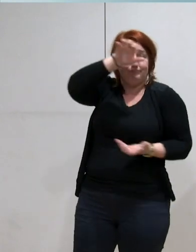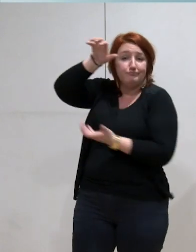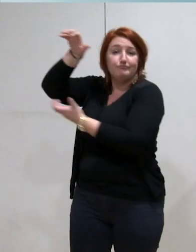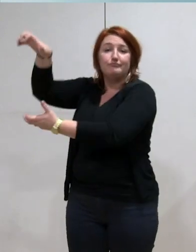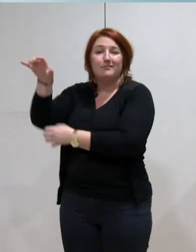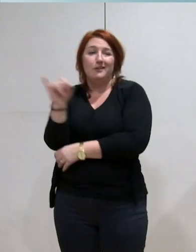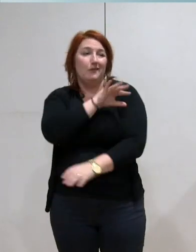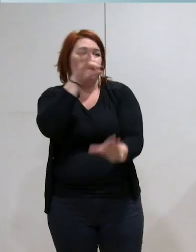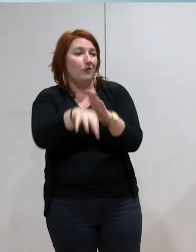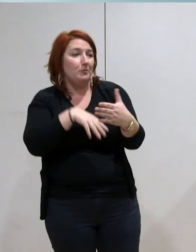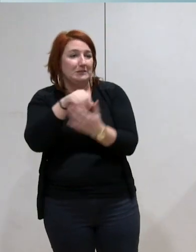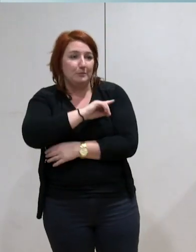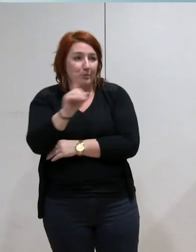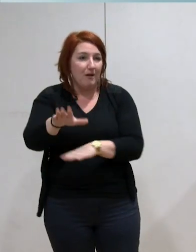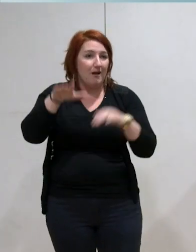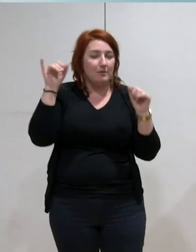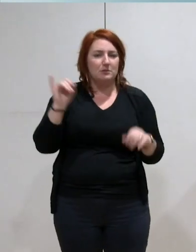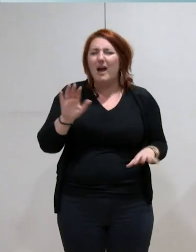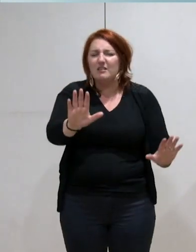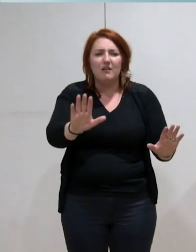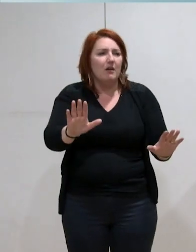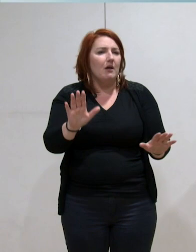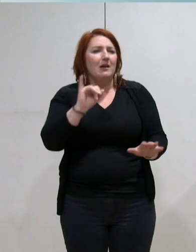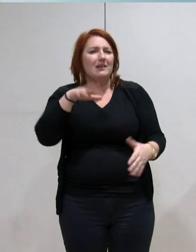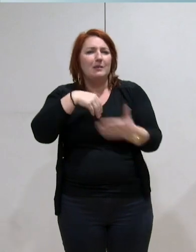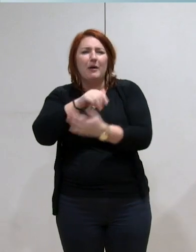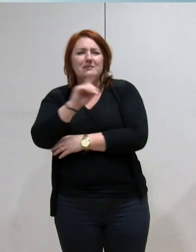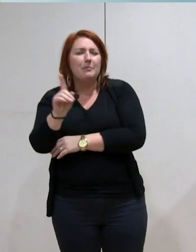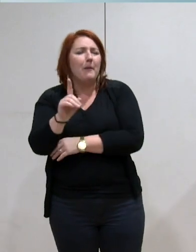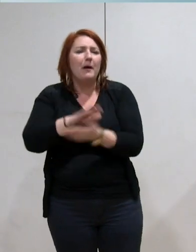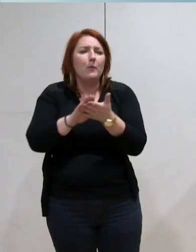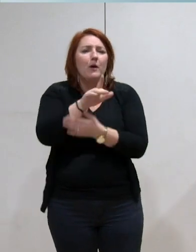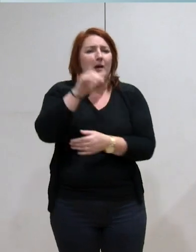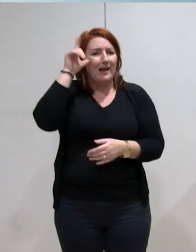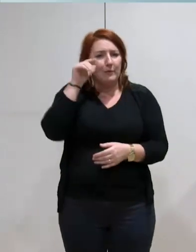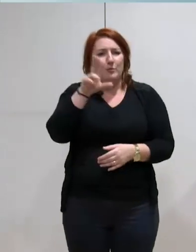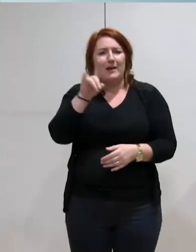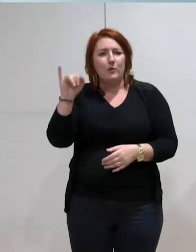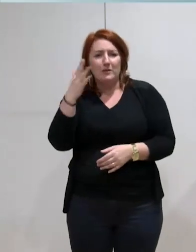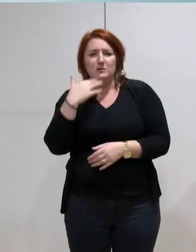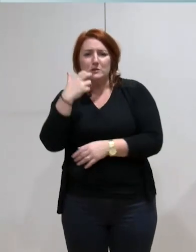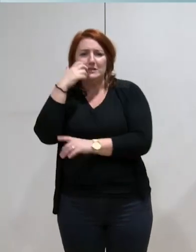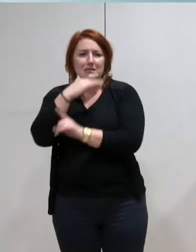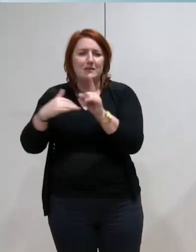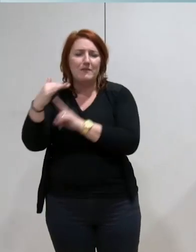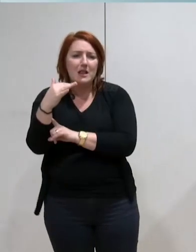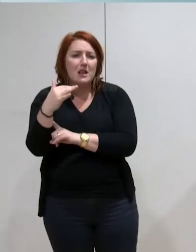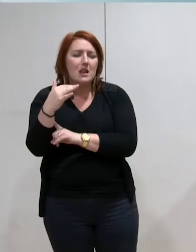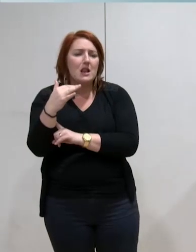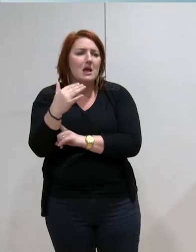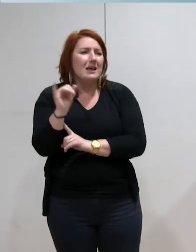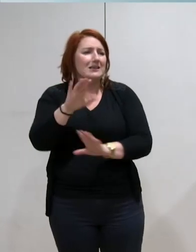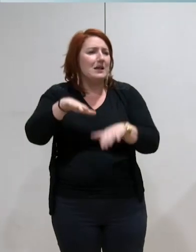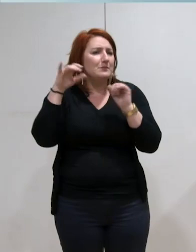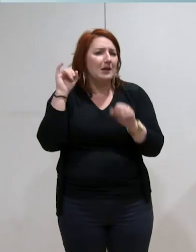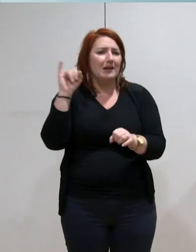vote qui s'abstient attends qui ne prend pas part au vote pardon répu udi société civile qui s'abstient qui